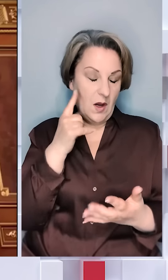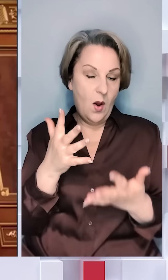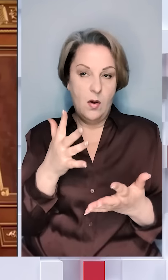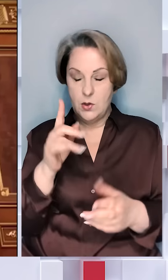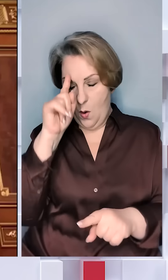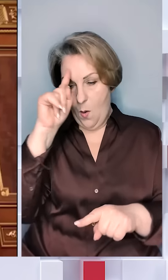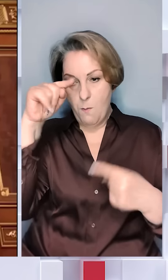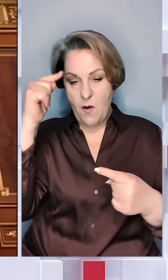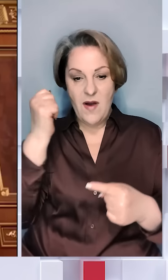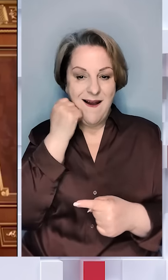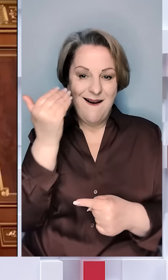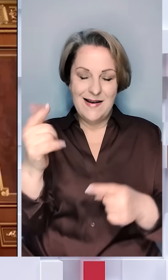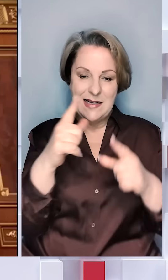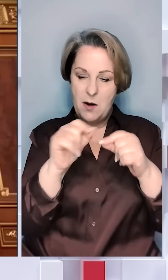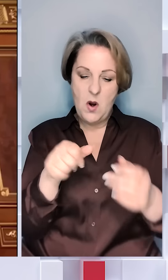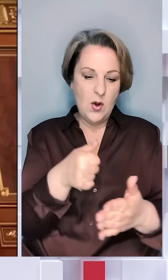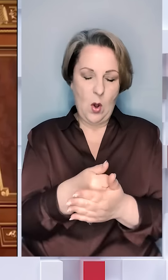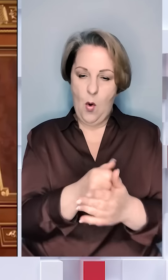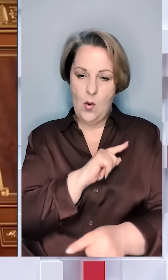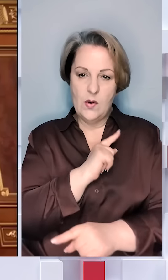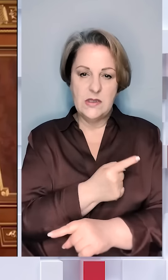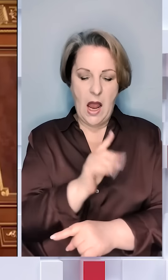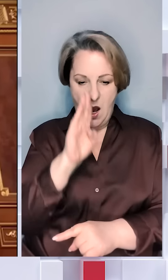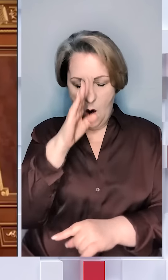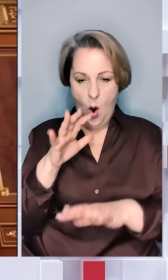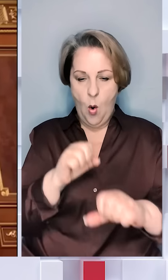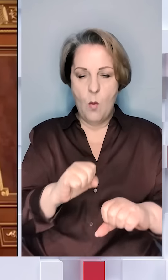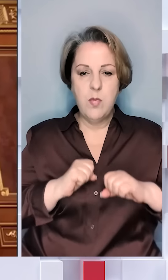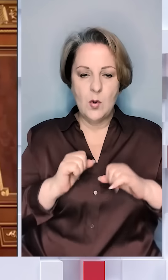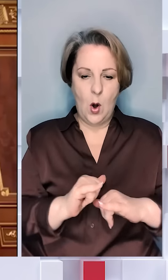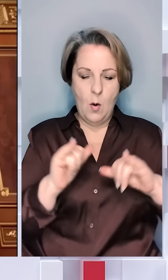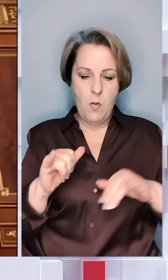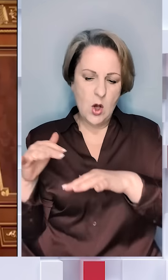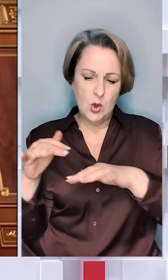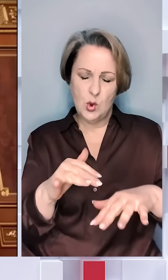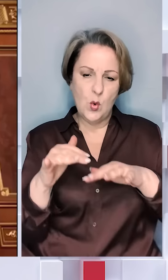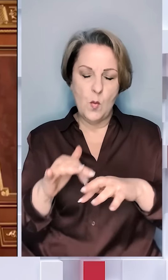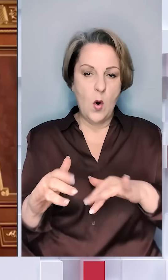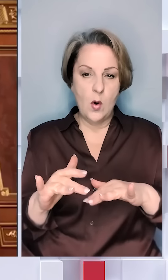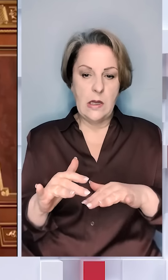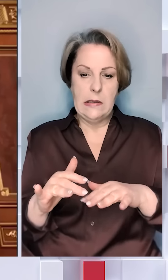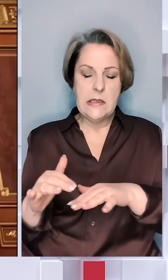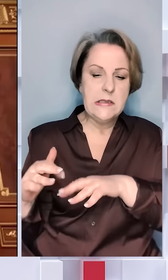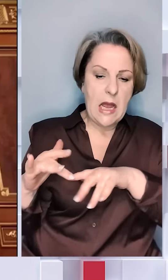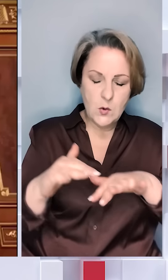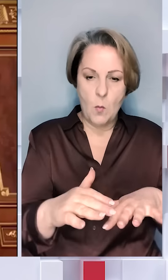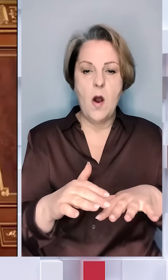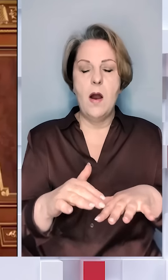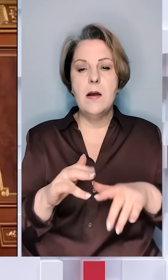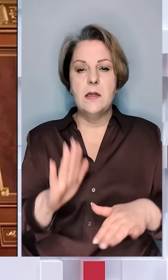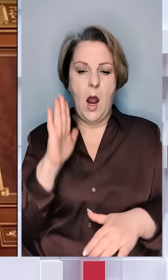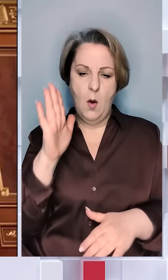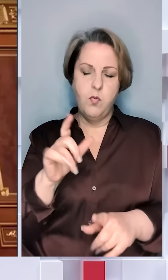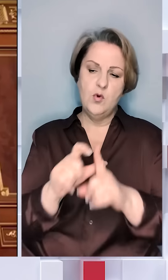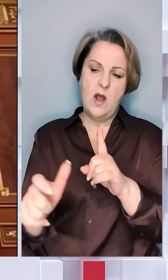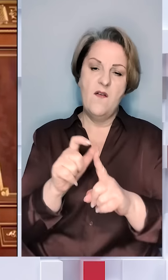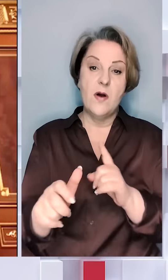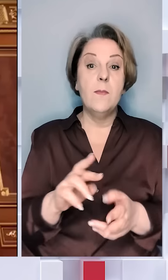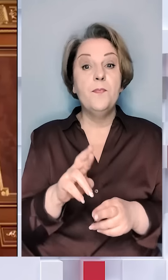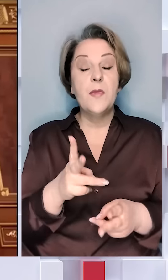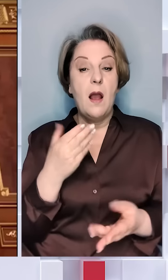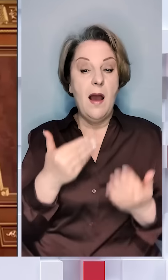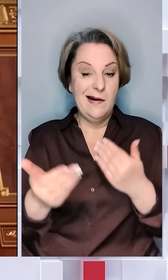Очевидно, що божевілля в Кремлі досі сильне. Окупант спробує посилити штурмові дії, наступальні дії. Будемо